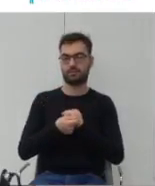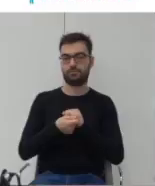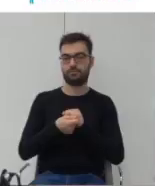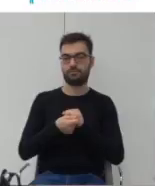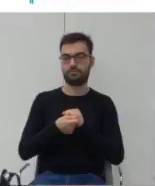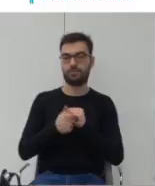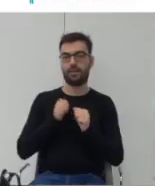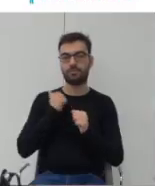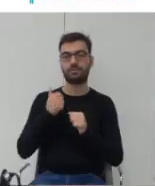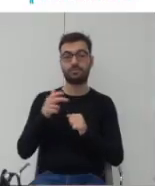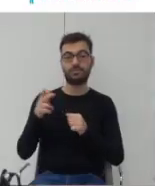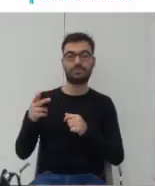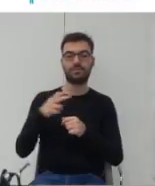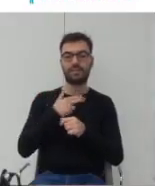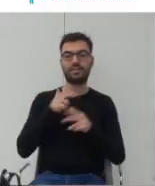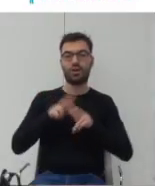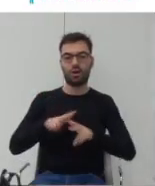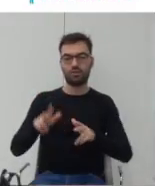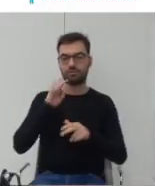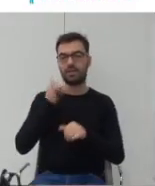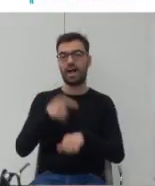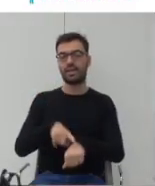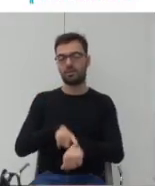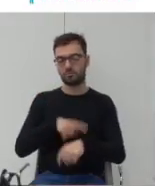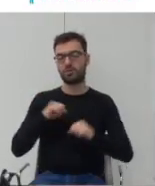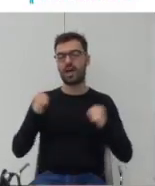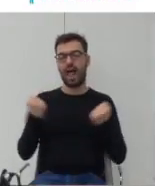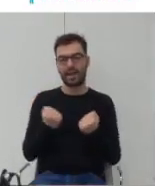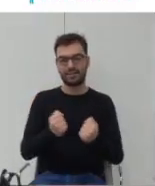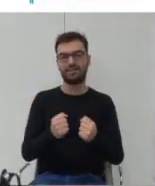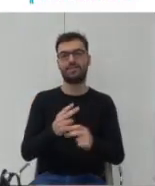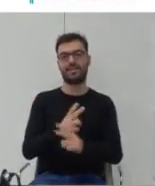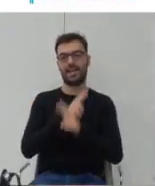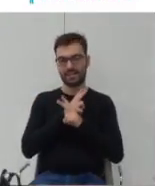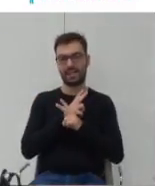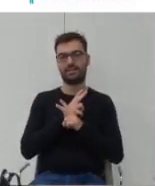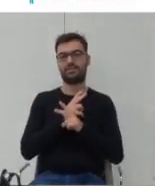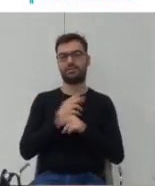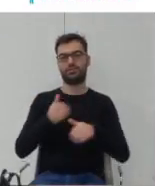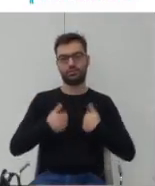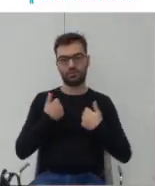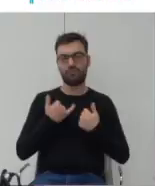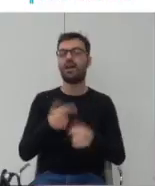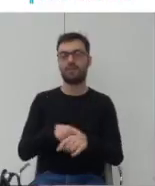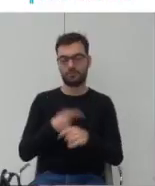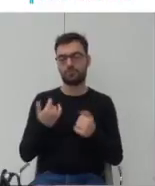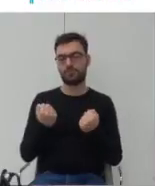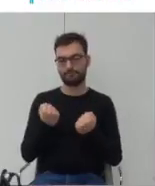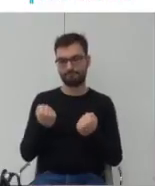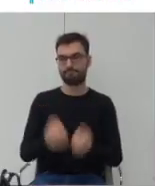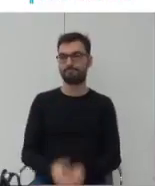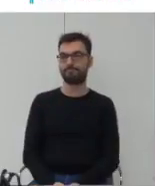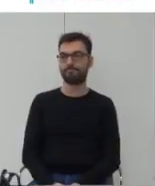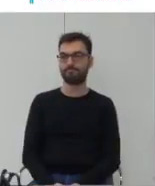bliscy mogli zostać jak najbardziej aktywni, niezależni i zdrowi, jak najdłużej.